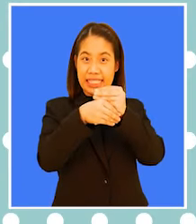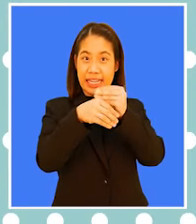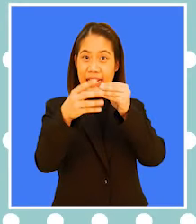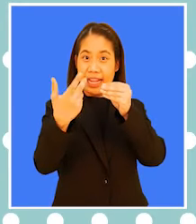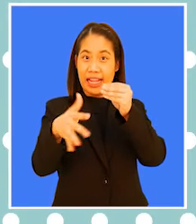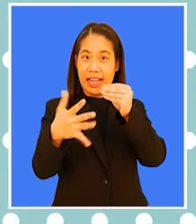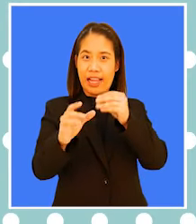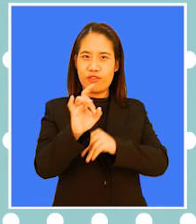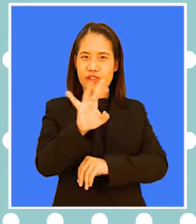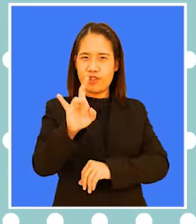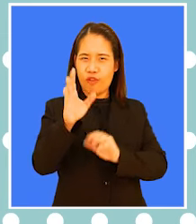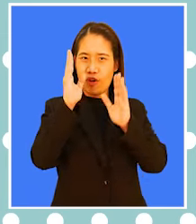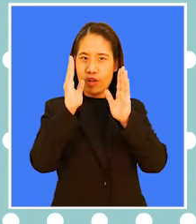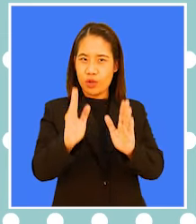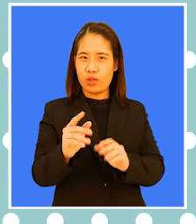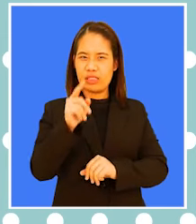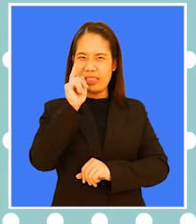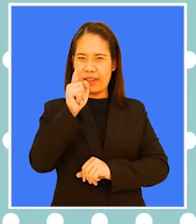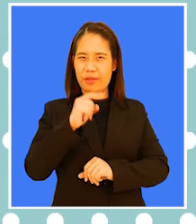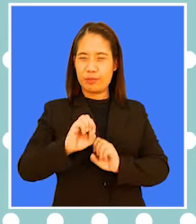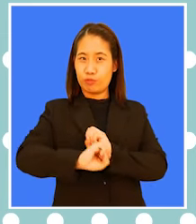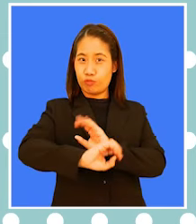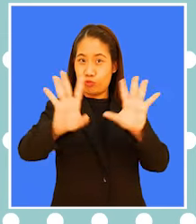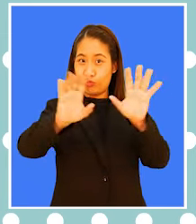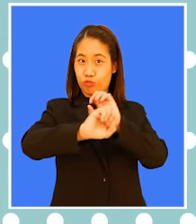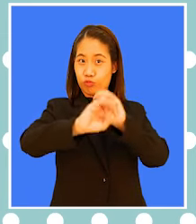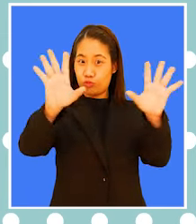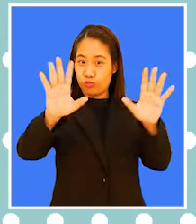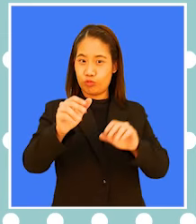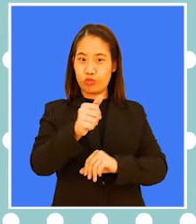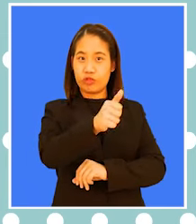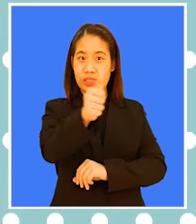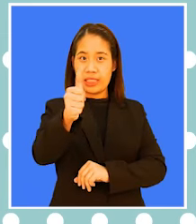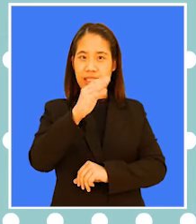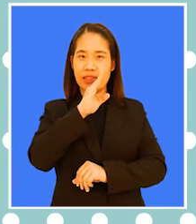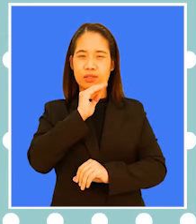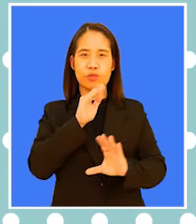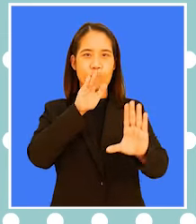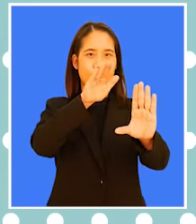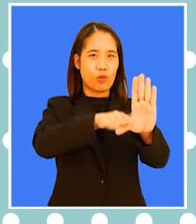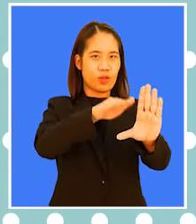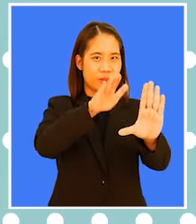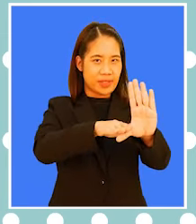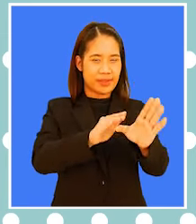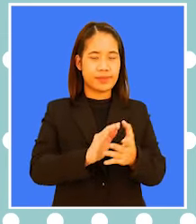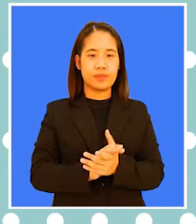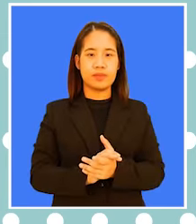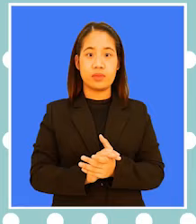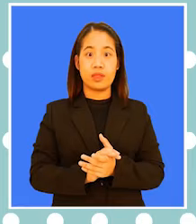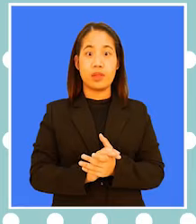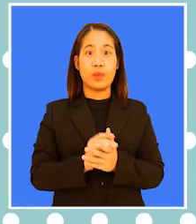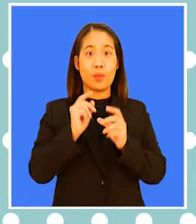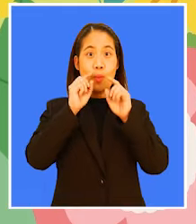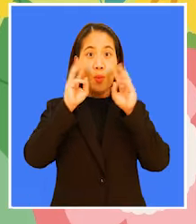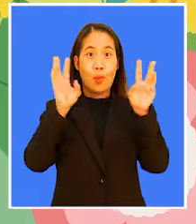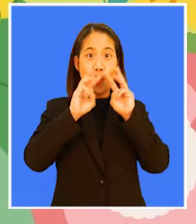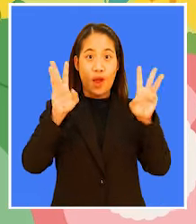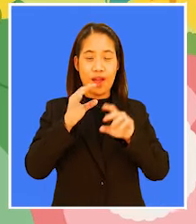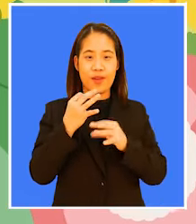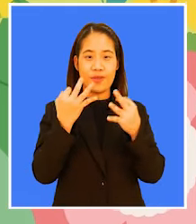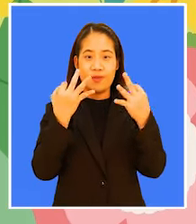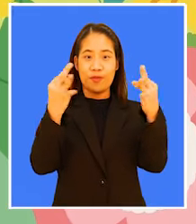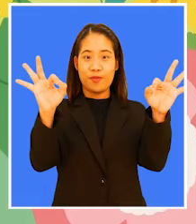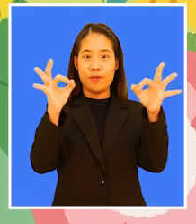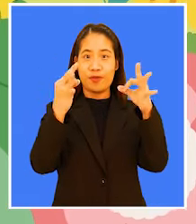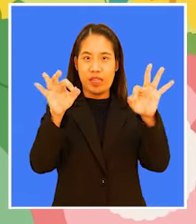านั้นปั๊วปังอลังนีแบบน้องก้อยเพียงลงทะเบียนกับเรา ฟรี